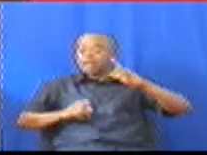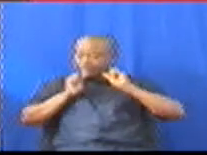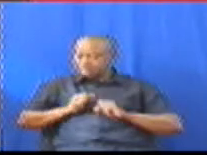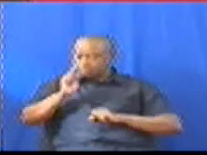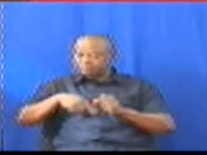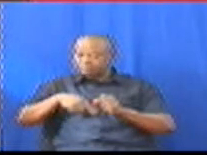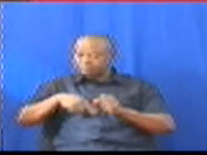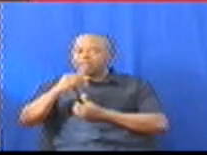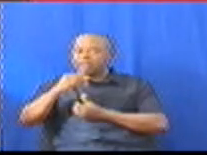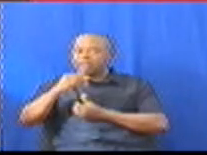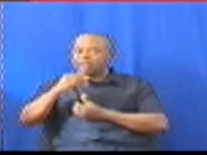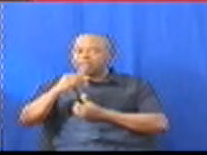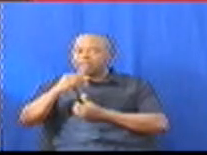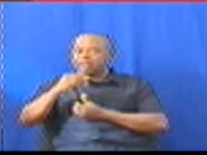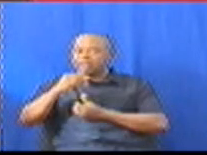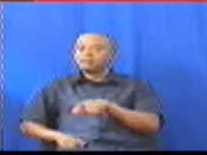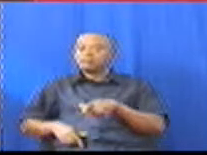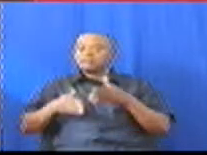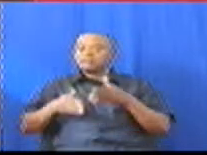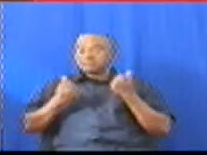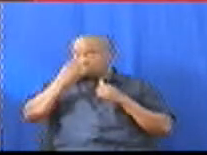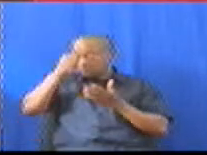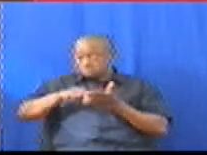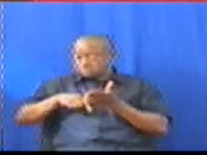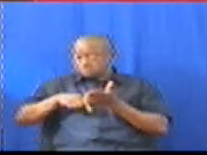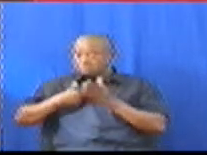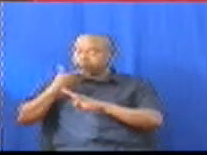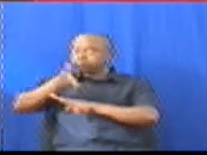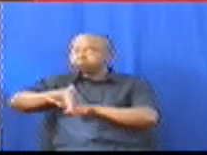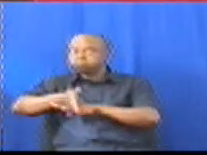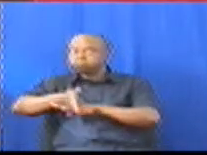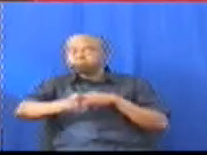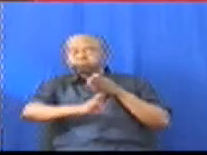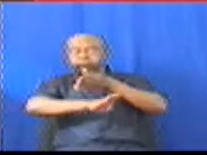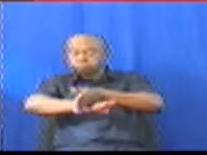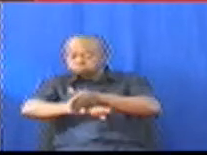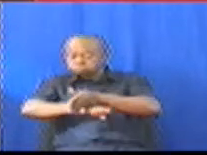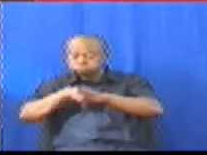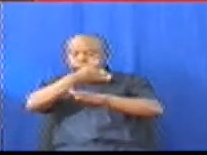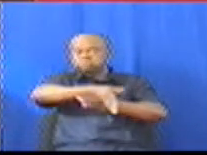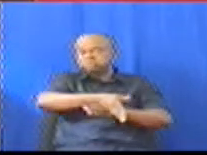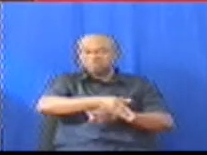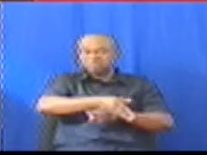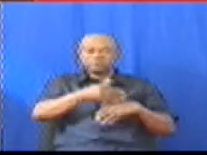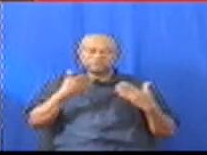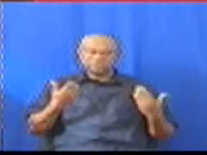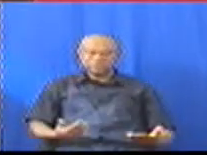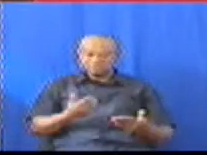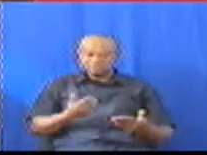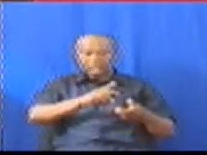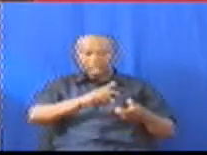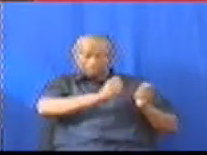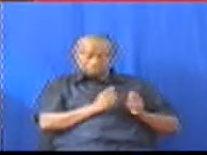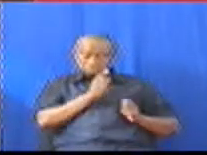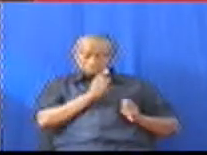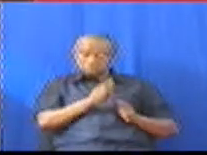Kwa namna moja au nyingine ni muingiliano. Na istoshe, pamoja na kwamba marekebisho haya